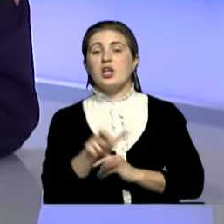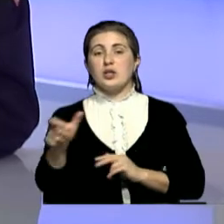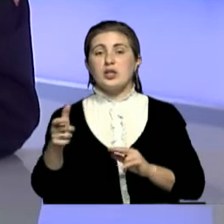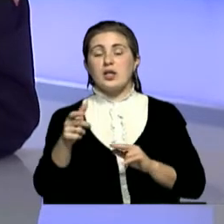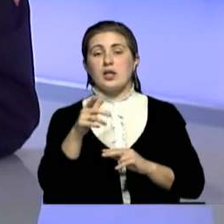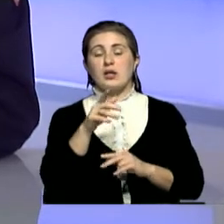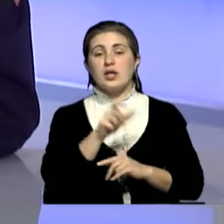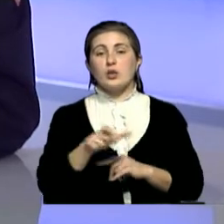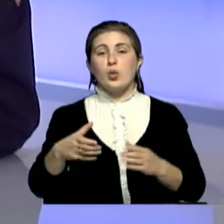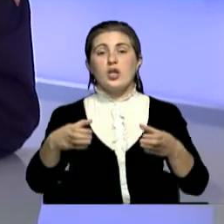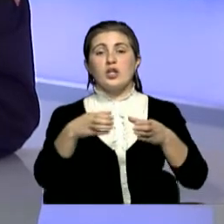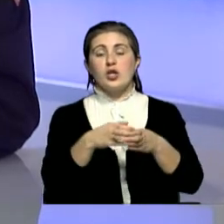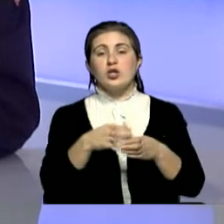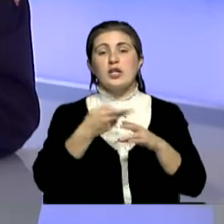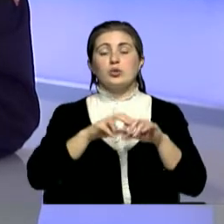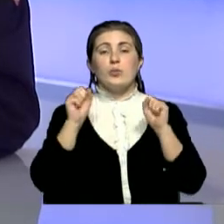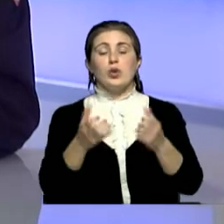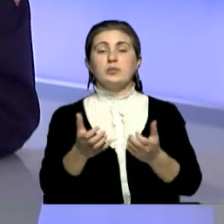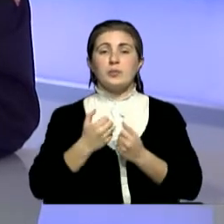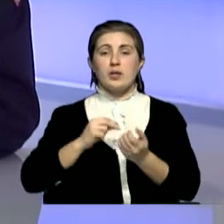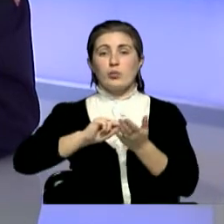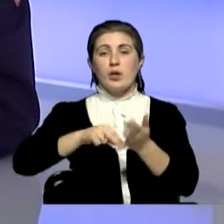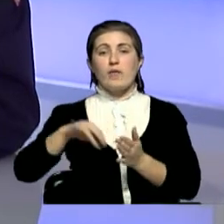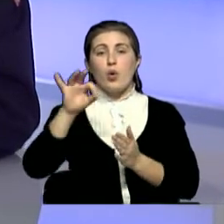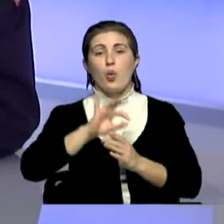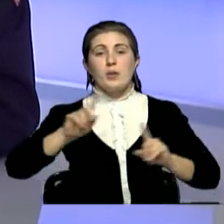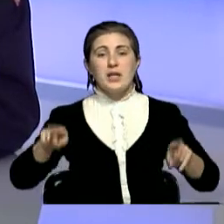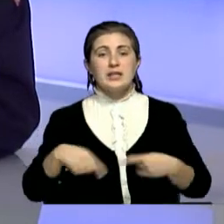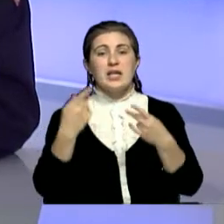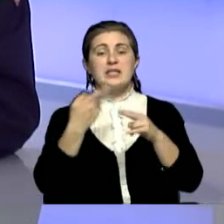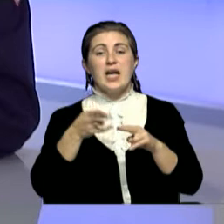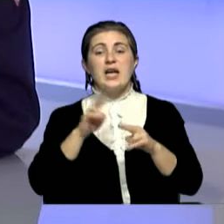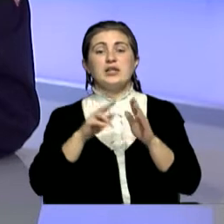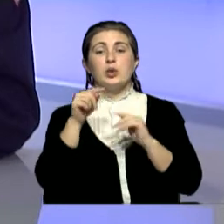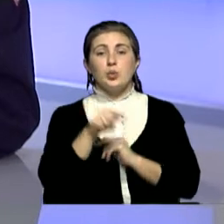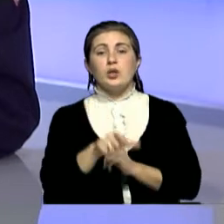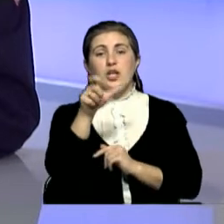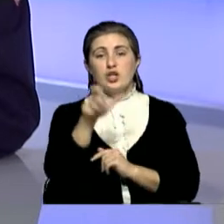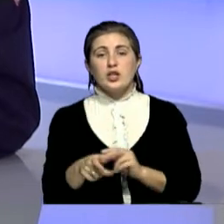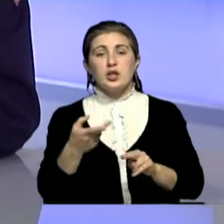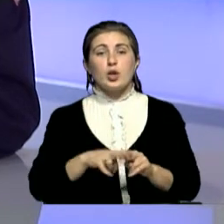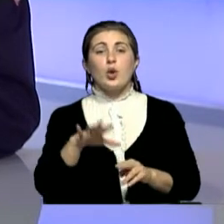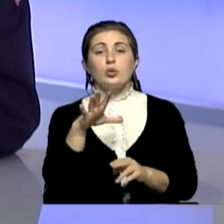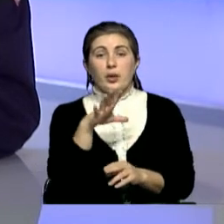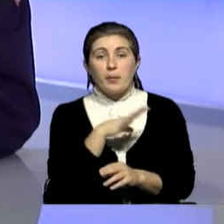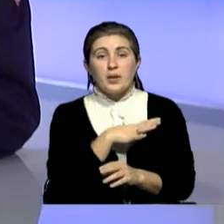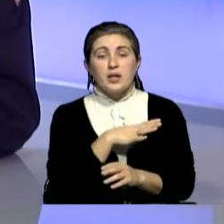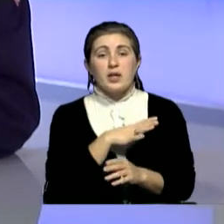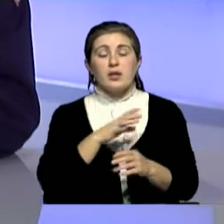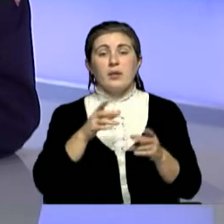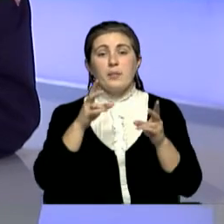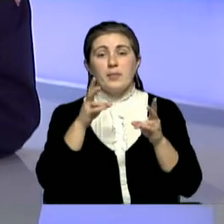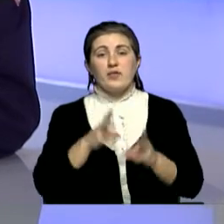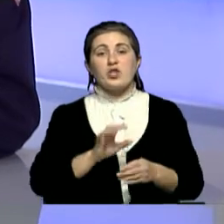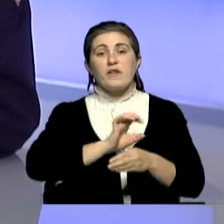Категория граждан, которая может получить справки о реабилитации, это непосредственно тот гражданин, который был подвержен репрессии в